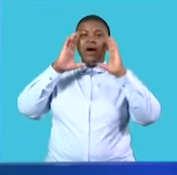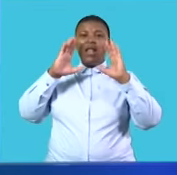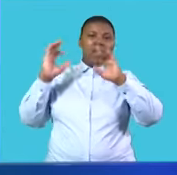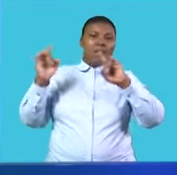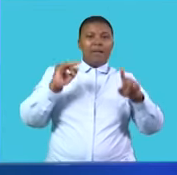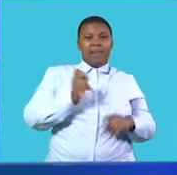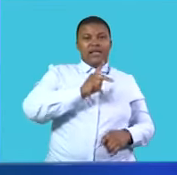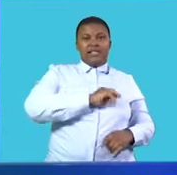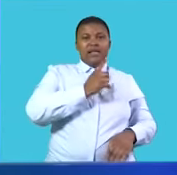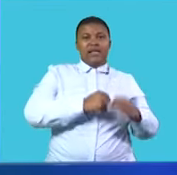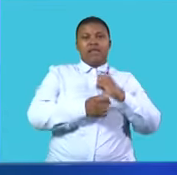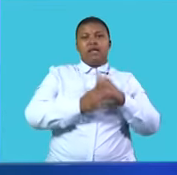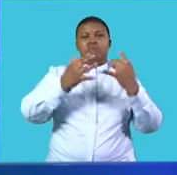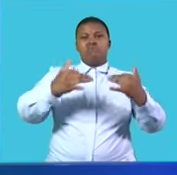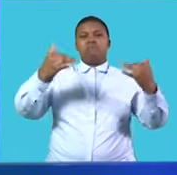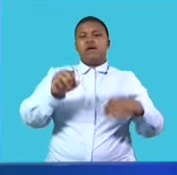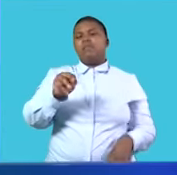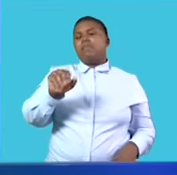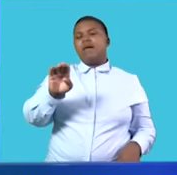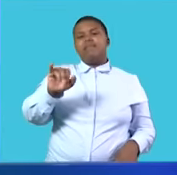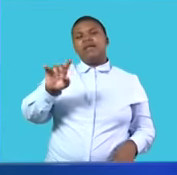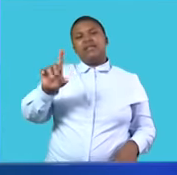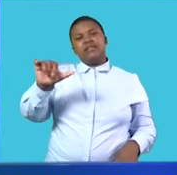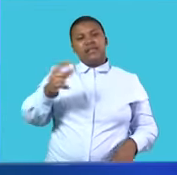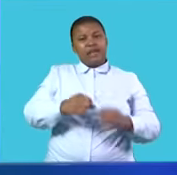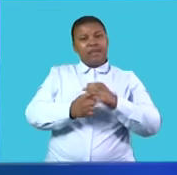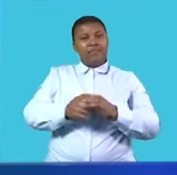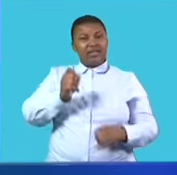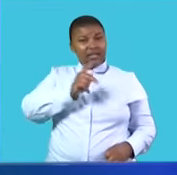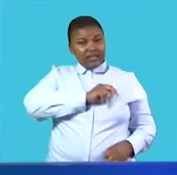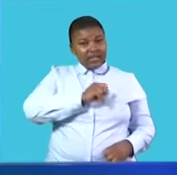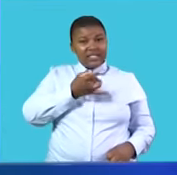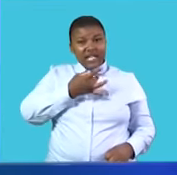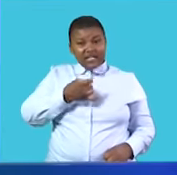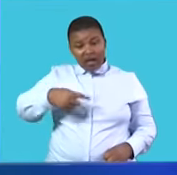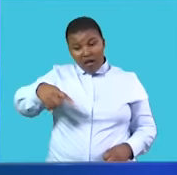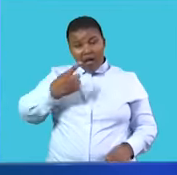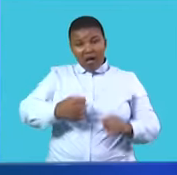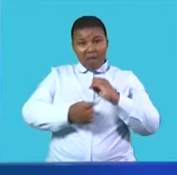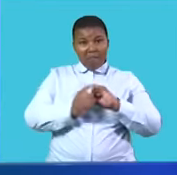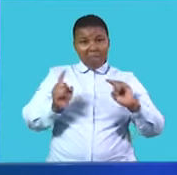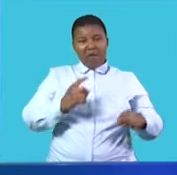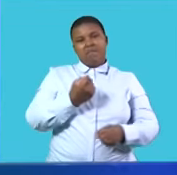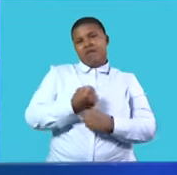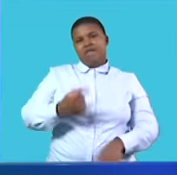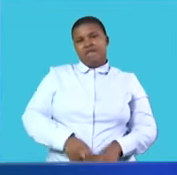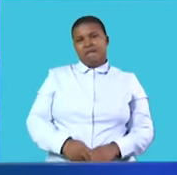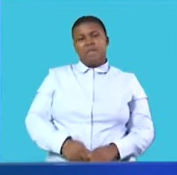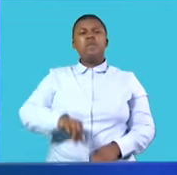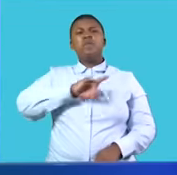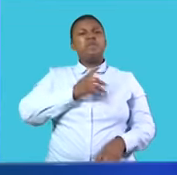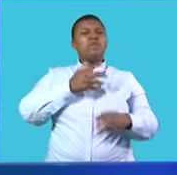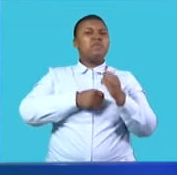yayo kumabala ezemidlalo ase Moses Mabhida KwaZulu Natal ngomgqibelo. Isigrogriso sikaMchunu silandela ingxabano eqhubekayo phakathi